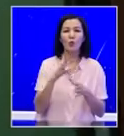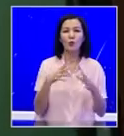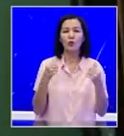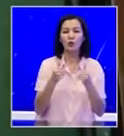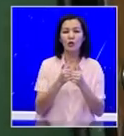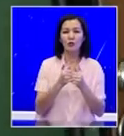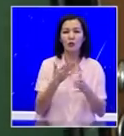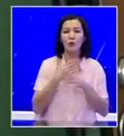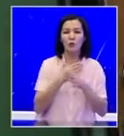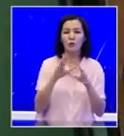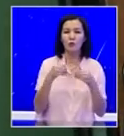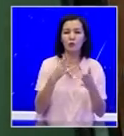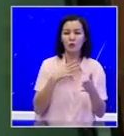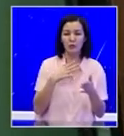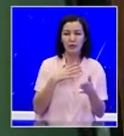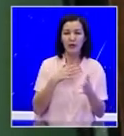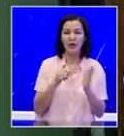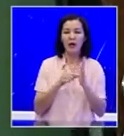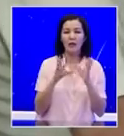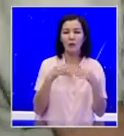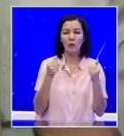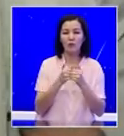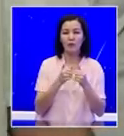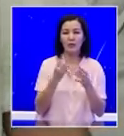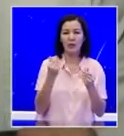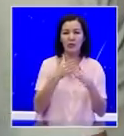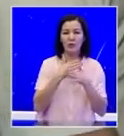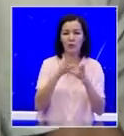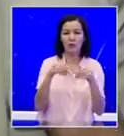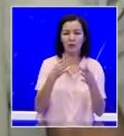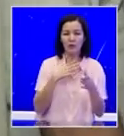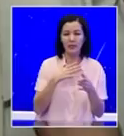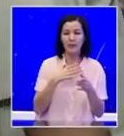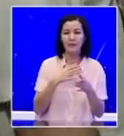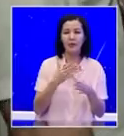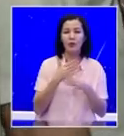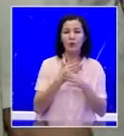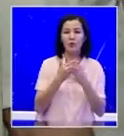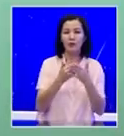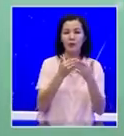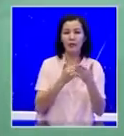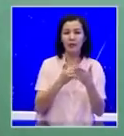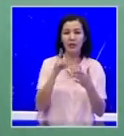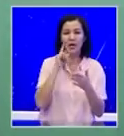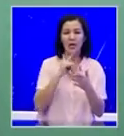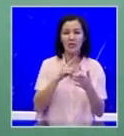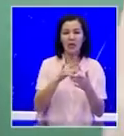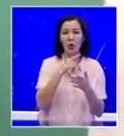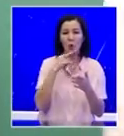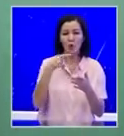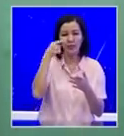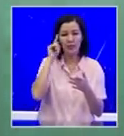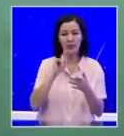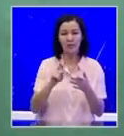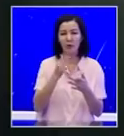жанұясына қол ұшын созды. Мұнымен қоса 6 отбасыға қаржылай көмек көрсетті. Көмек берерде қазақ, орыс, Әзірбайжан деп